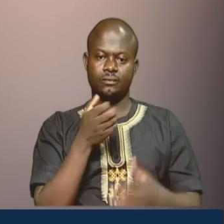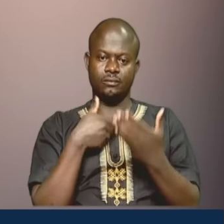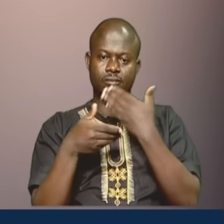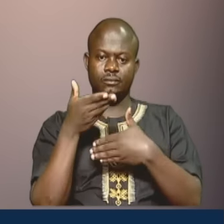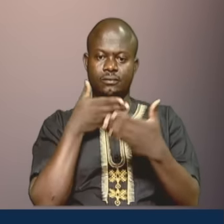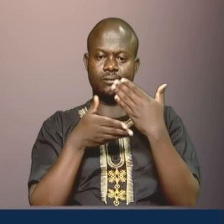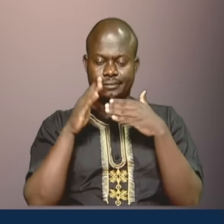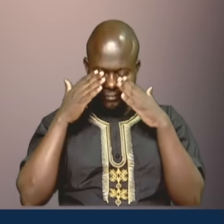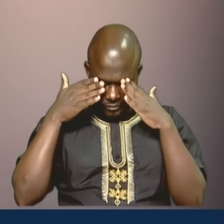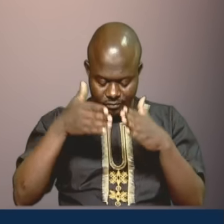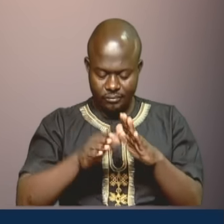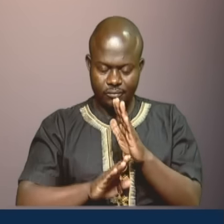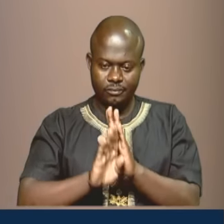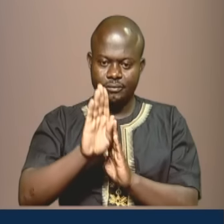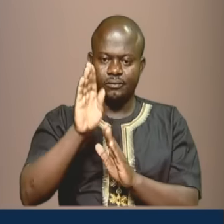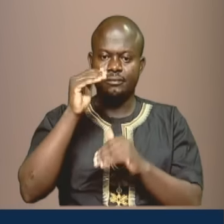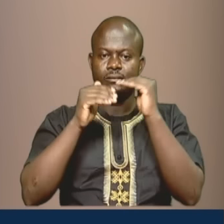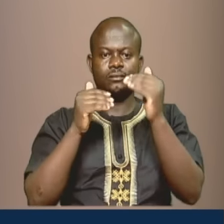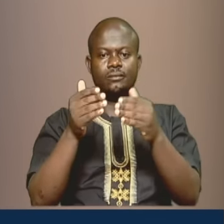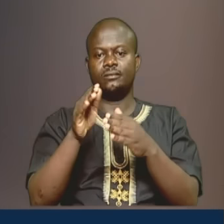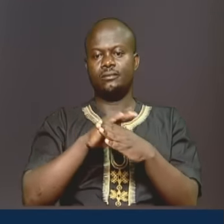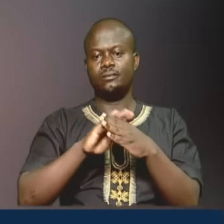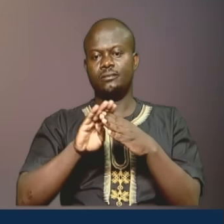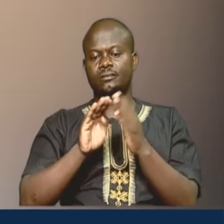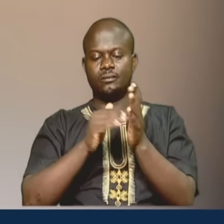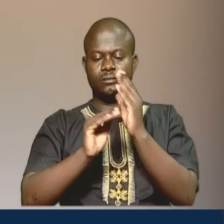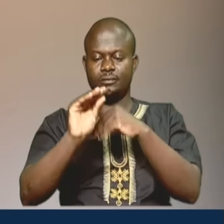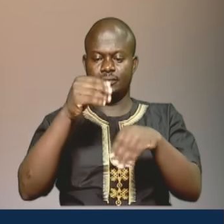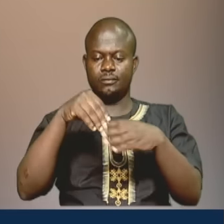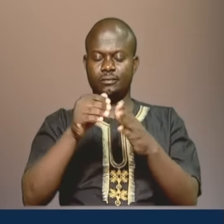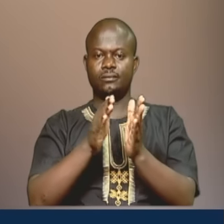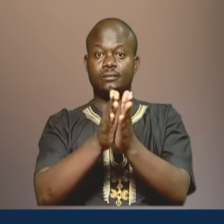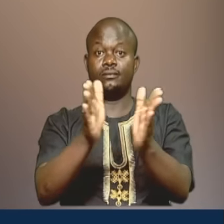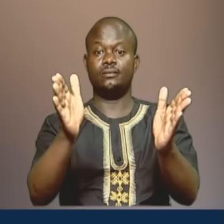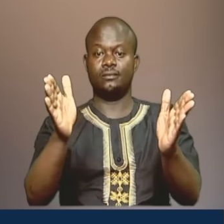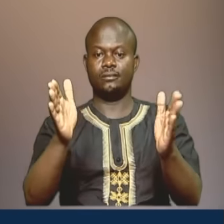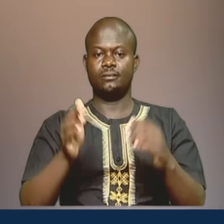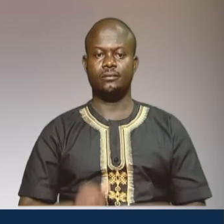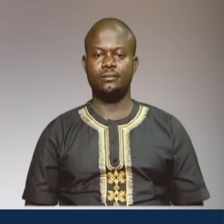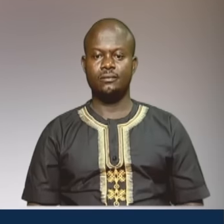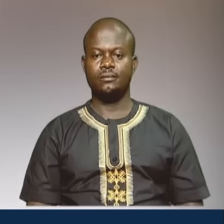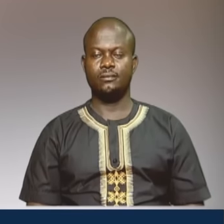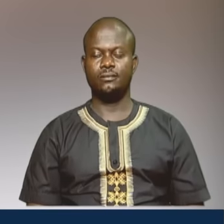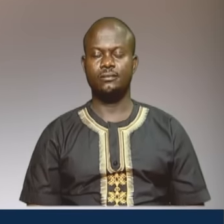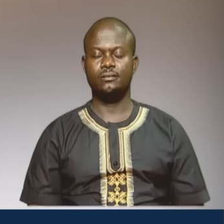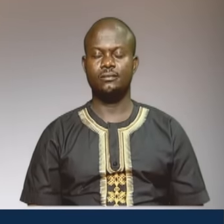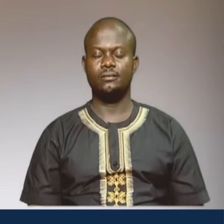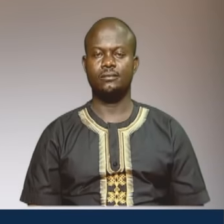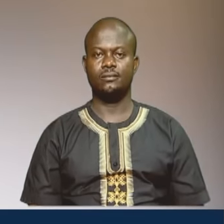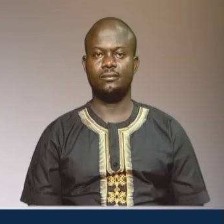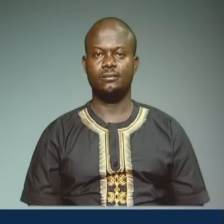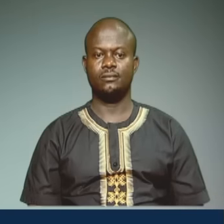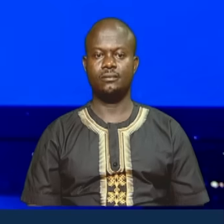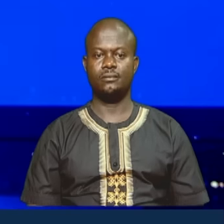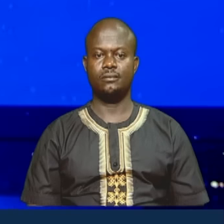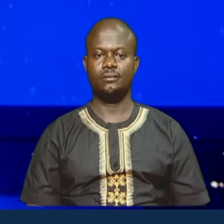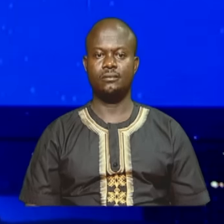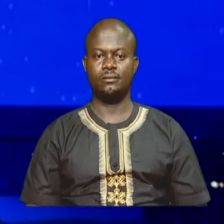ibiganiro byibanze ku guteza imbere urwego rw'ishoramari n'ubucuruzi muri rusange. Adam Skwizera, Televiziyo Rwanda.